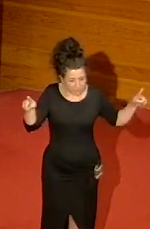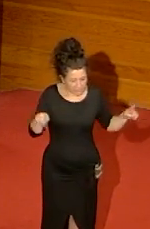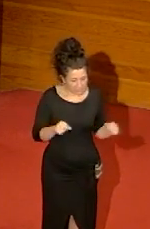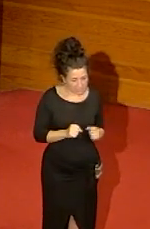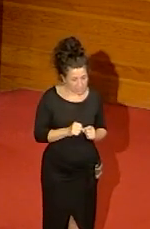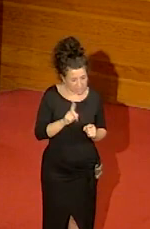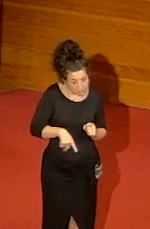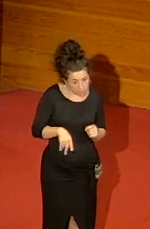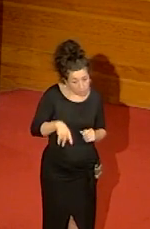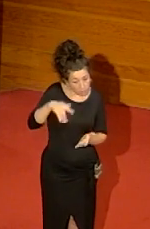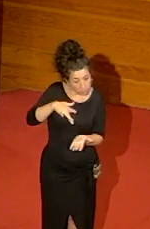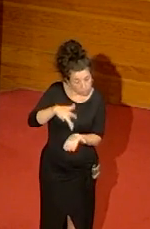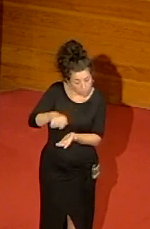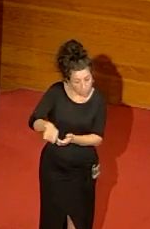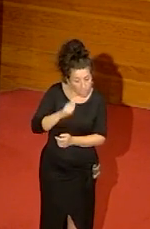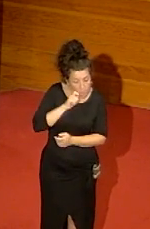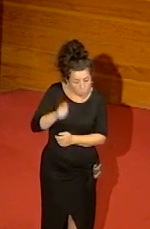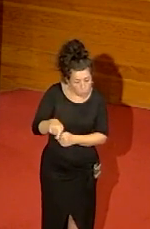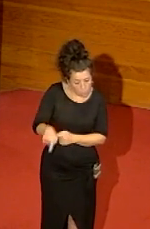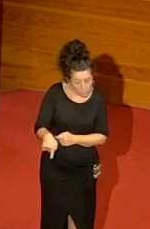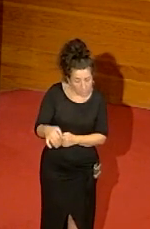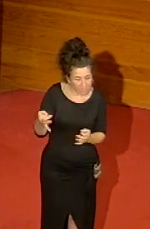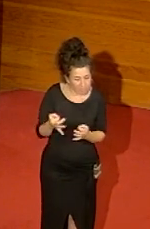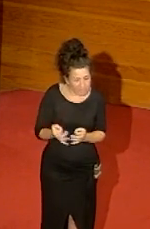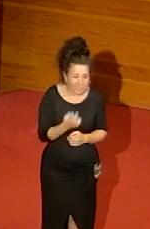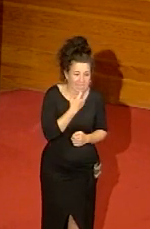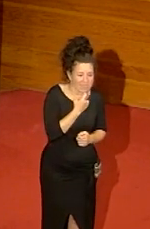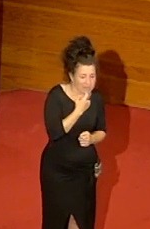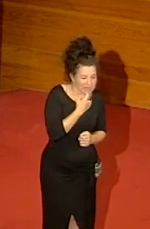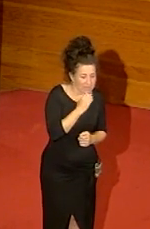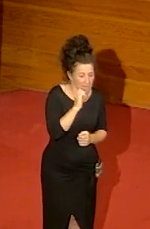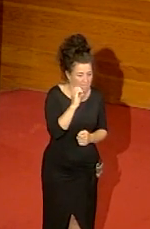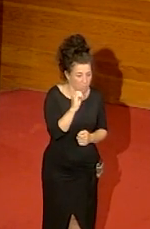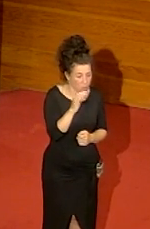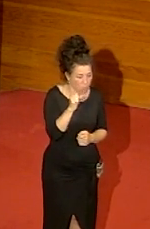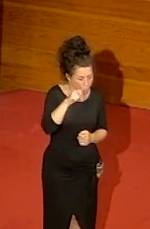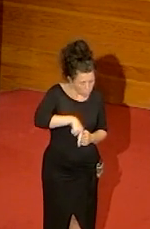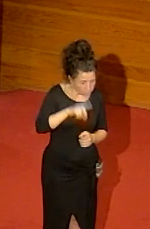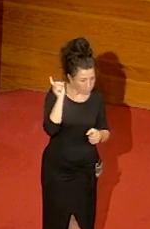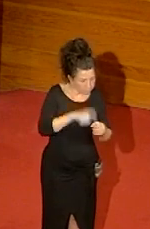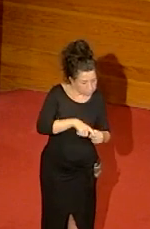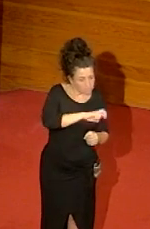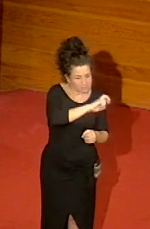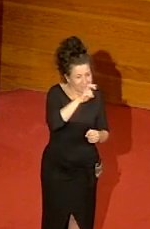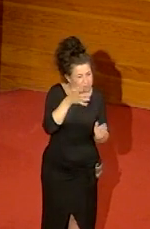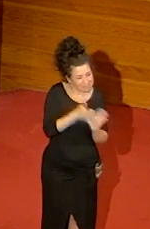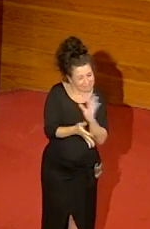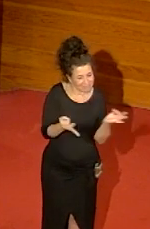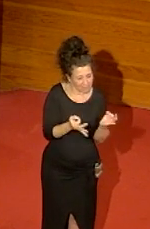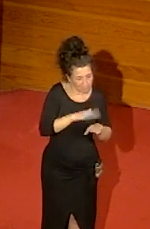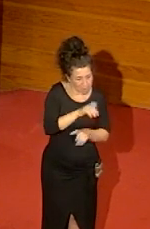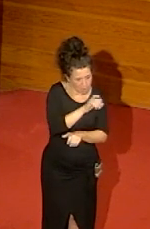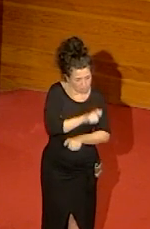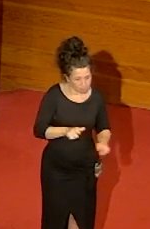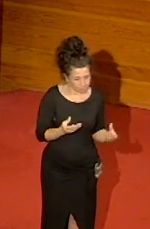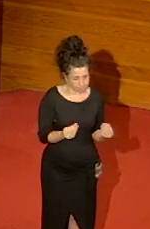gertatzen ari dena eta Finlandiak eta NATOren edapenak zer esan nahi duen jende askorentzat, ez? Eta hau